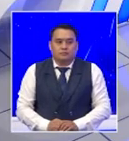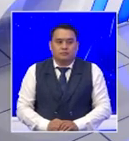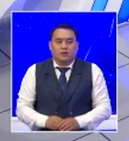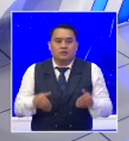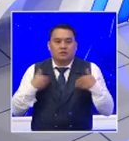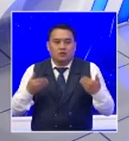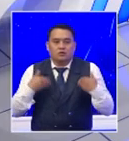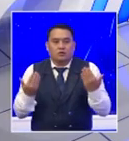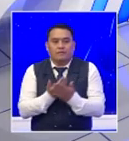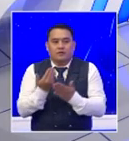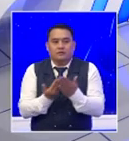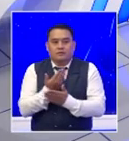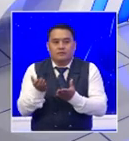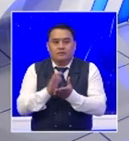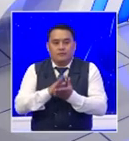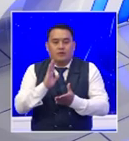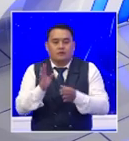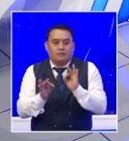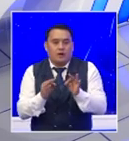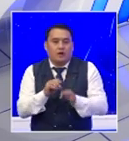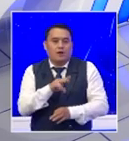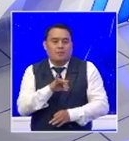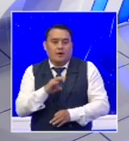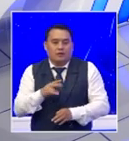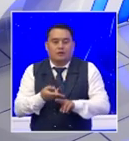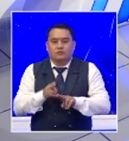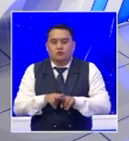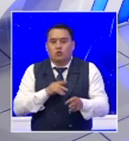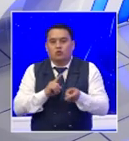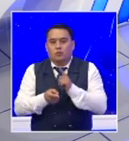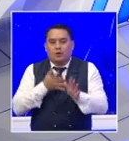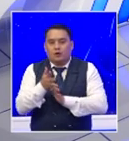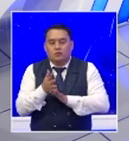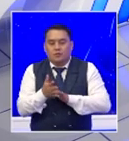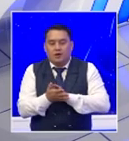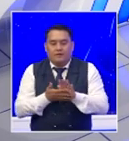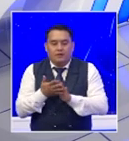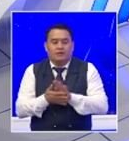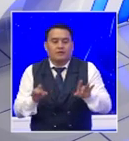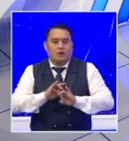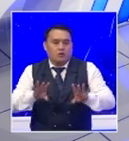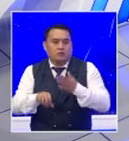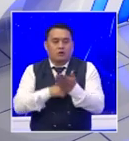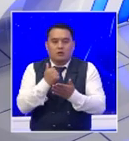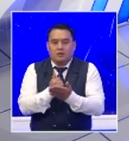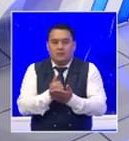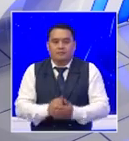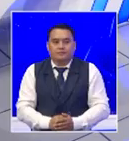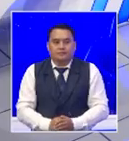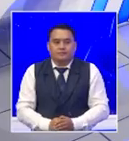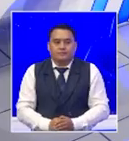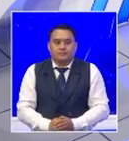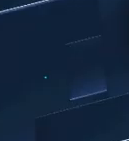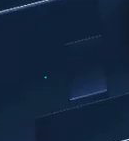Здравствуйте! Время новостей на телеканале ЖТСУ. В студии Леман Раимбеков, и сурдоперевод обеспечивает Марат Жумабеков. И в начале выпуска коротко о самом